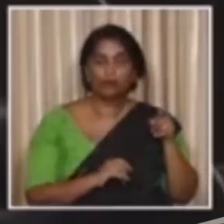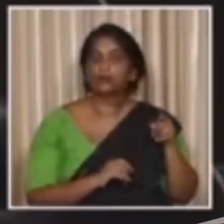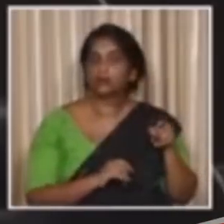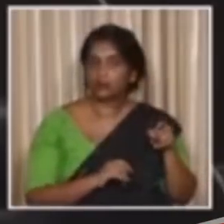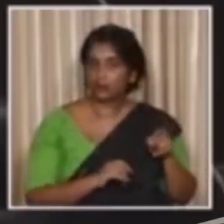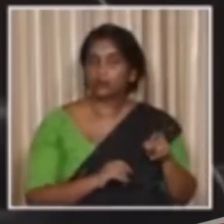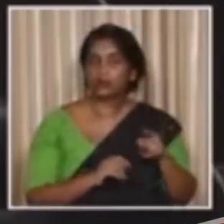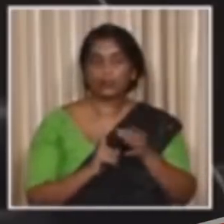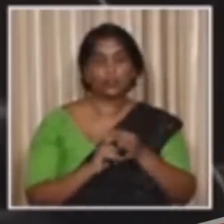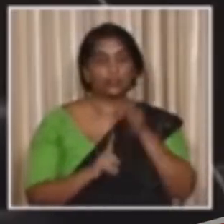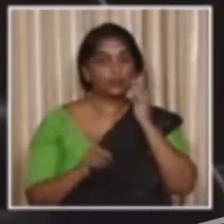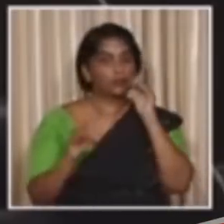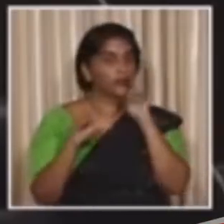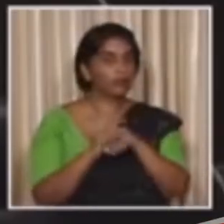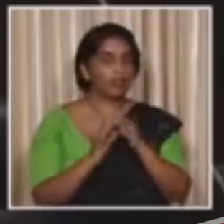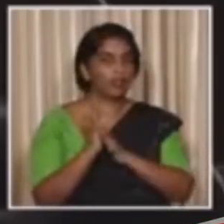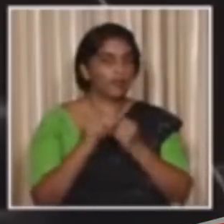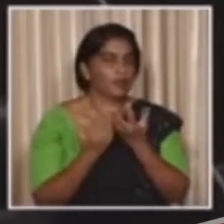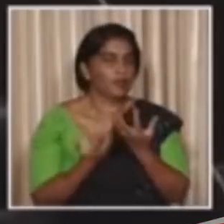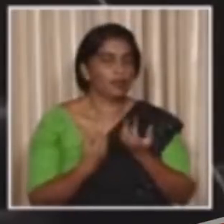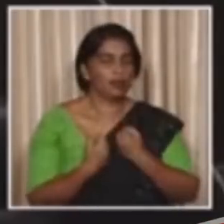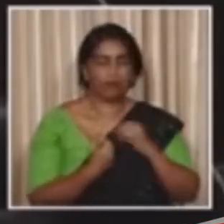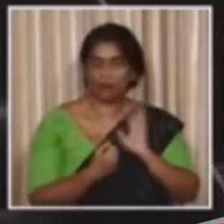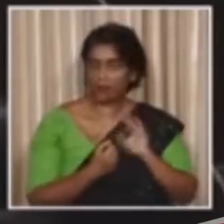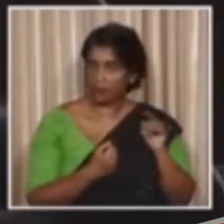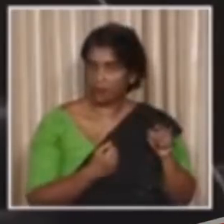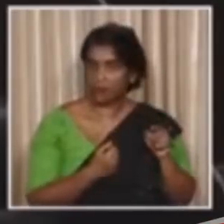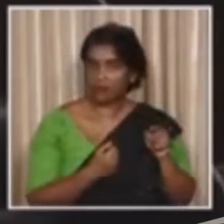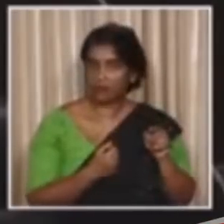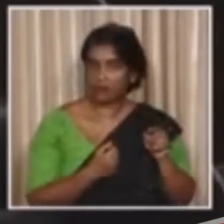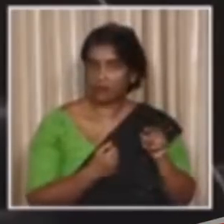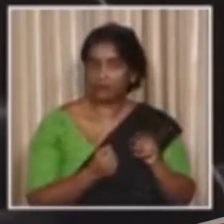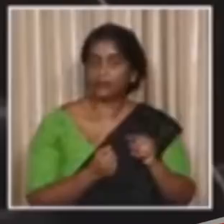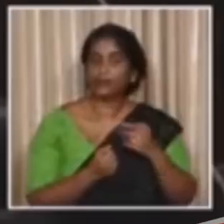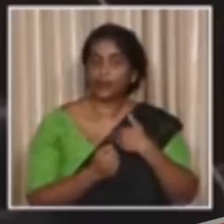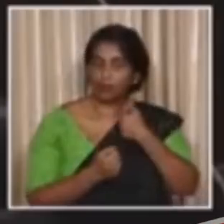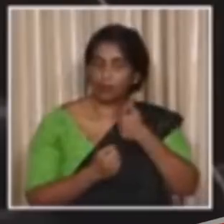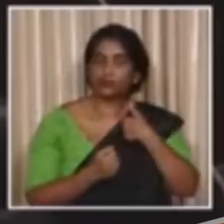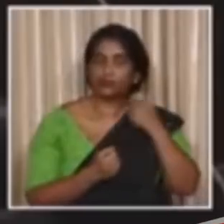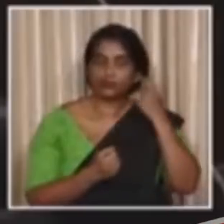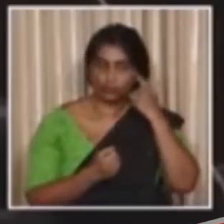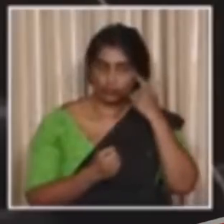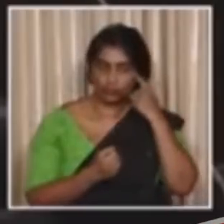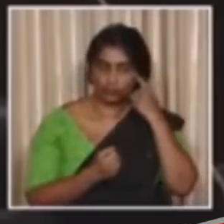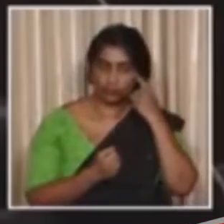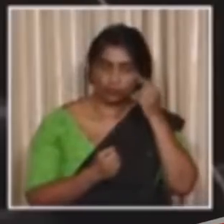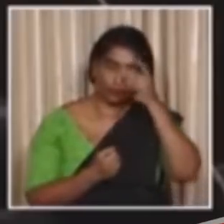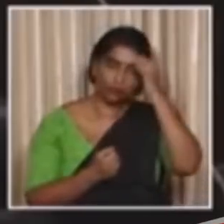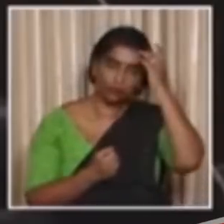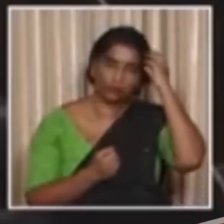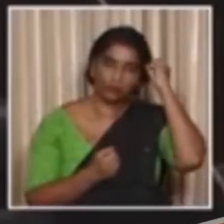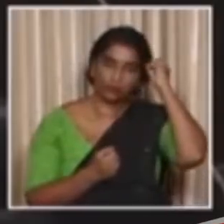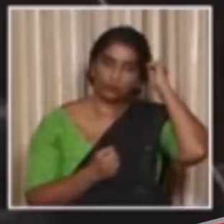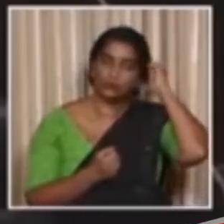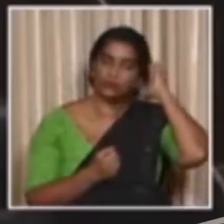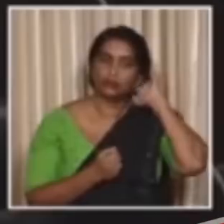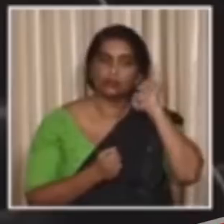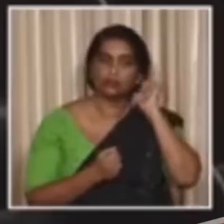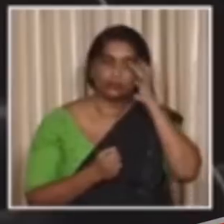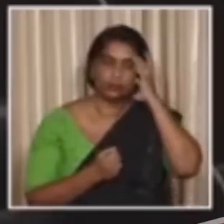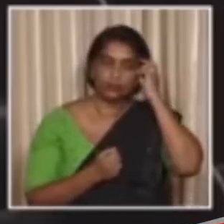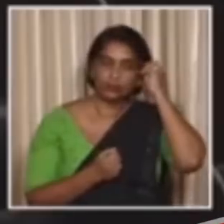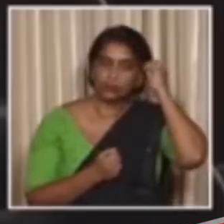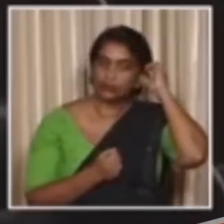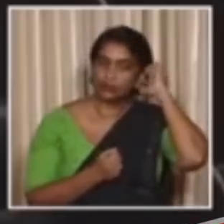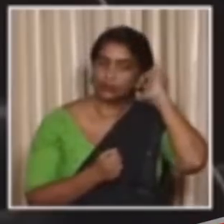ඒ සභාපතිකම් ඒ ඇමතිකම් ගන්නෙ නෑ. මම හොඳටම දන්නවා ඒක. ඔබතුමා විනාඩි දෙක කාලයක් තිබෙනවා. කීයක්ද?